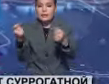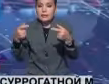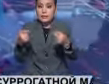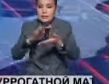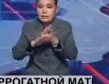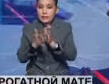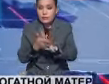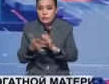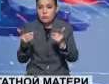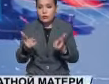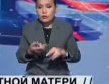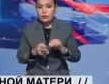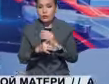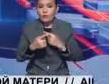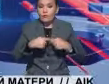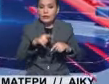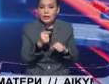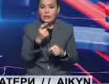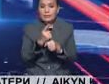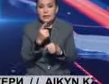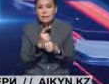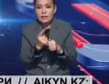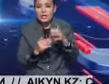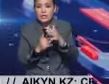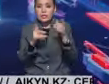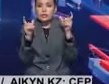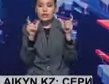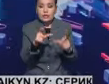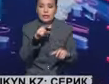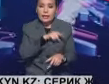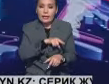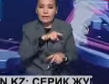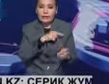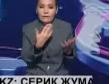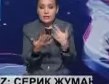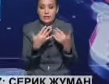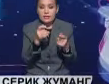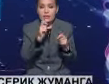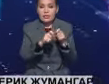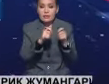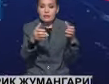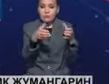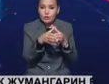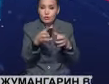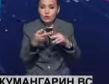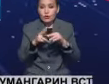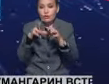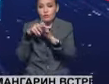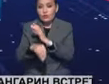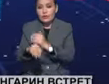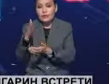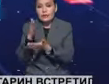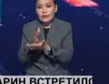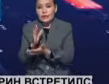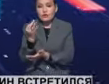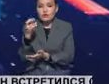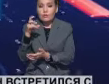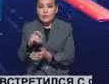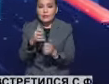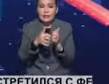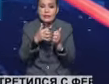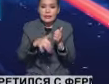органами прокуратуры меры запретительно-ограничительного характера в отношении инвесторов, в том числе являющихся субъектами